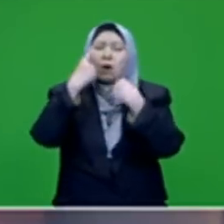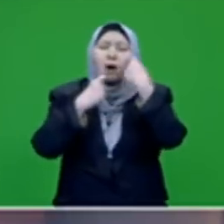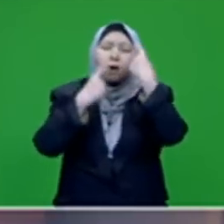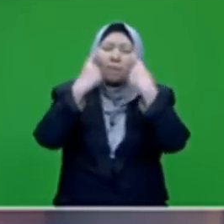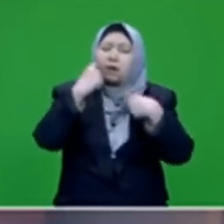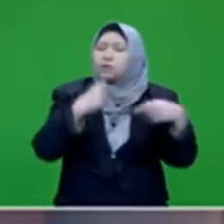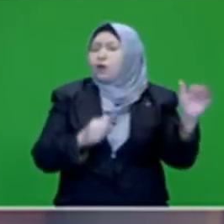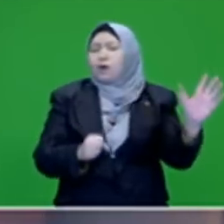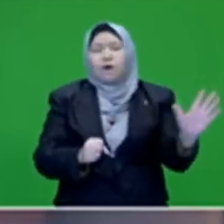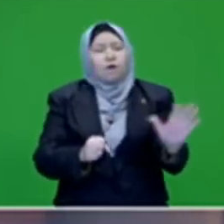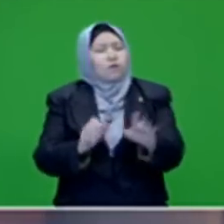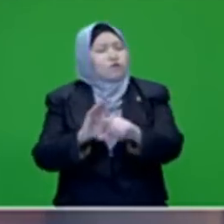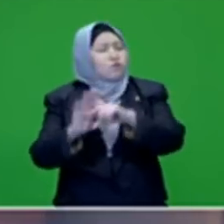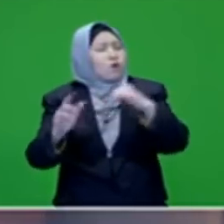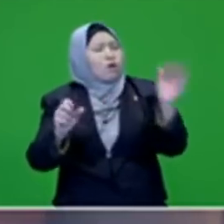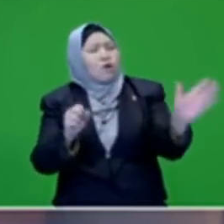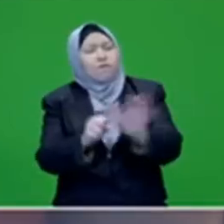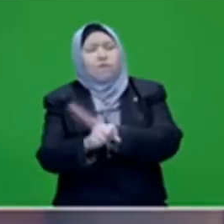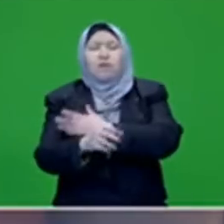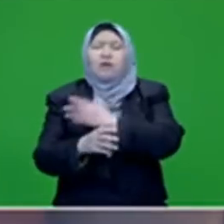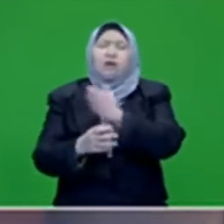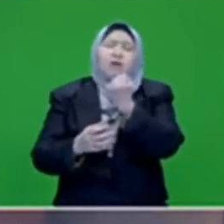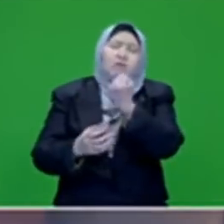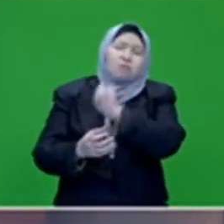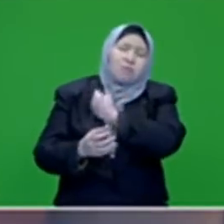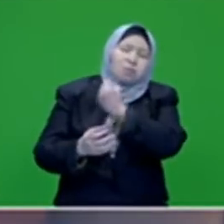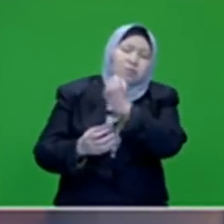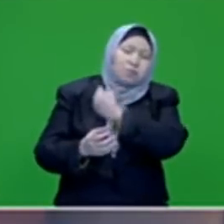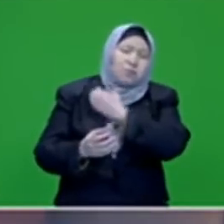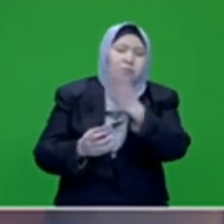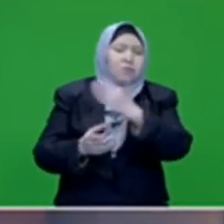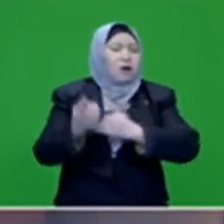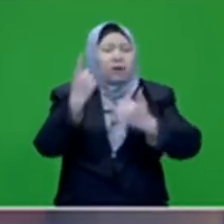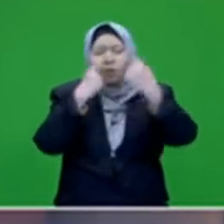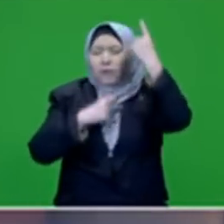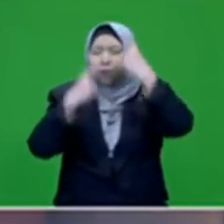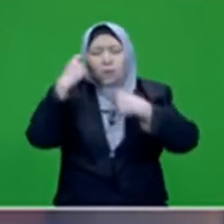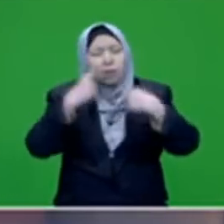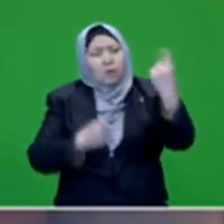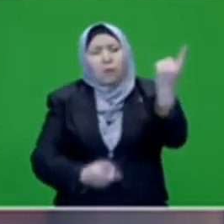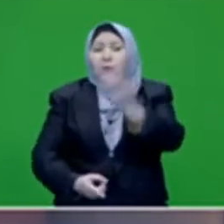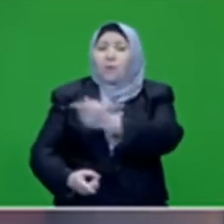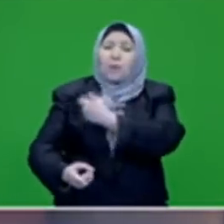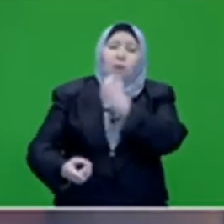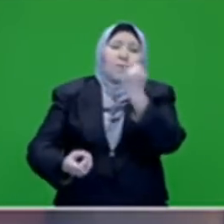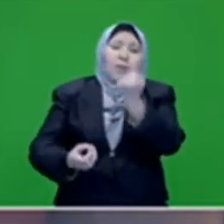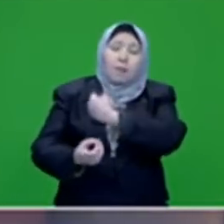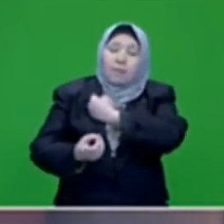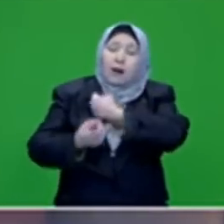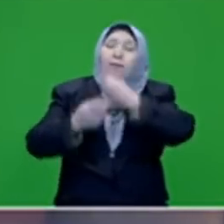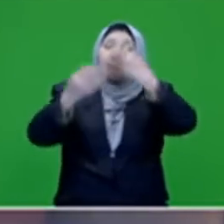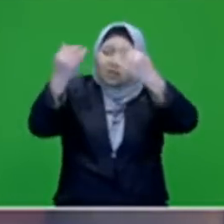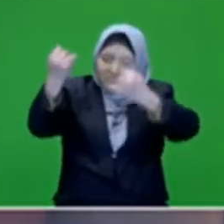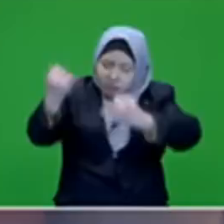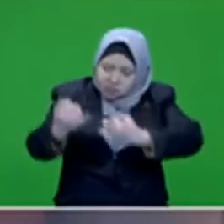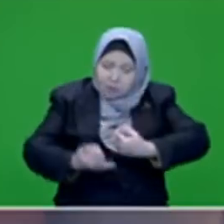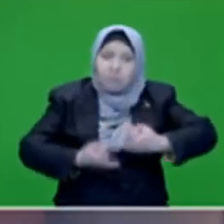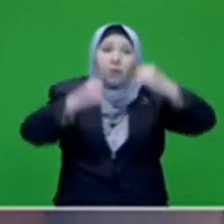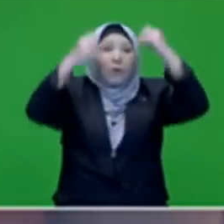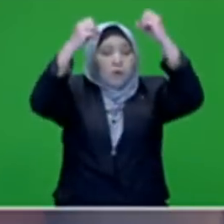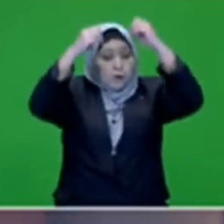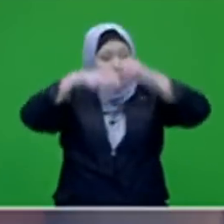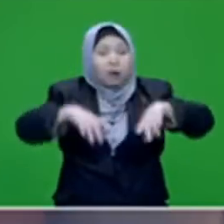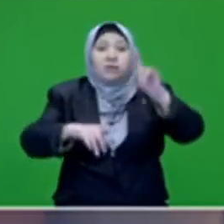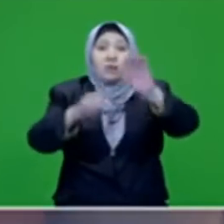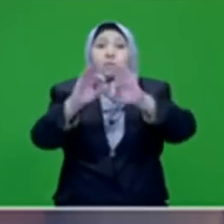yang penuh dengan kehibaan, tetapi dengan hiba dan air mata inilah yang menjemput rahmah untuk sebuah